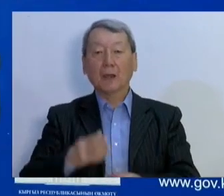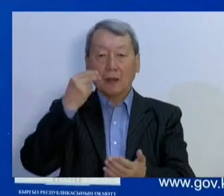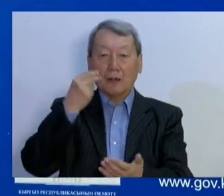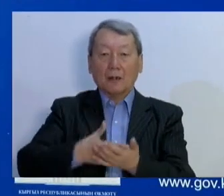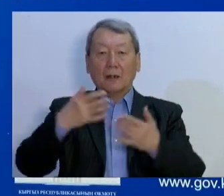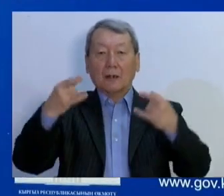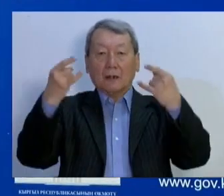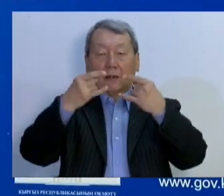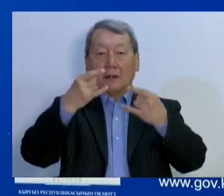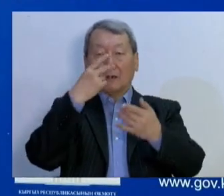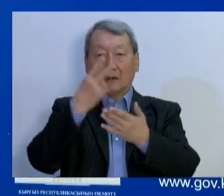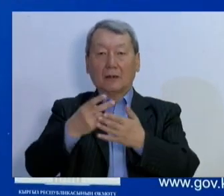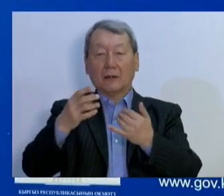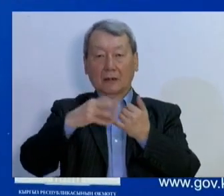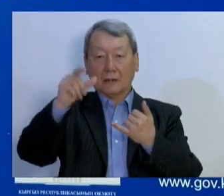Урматтуу мекендештер,